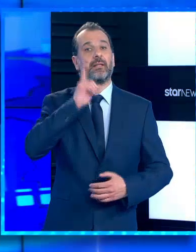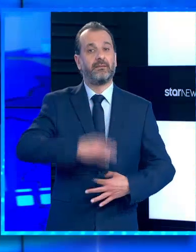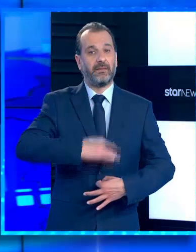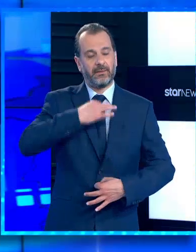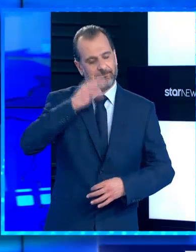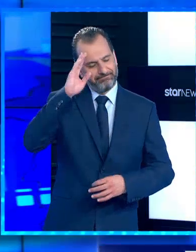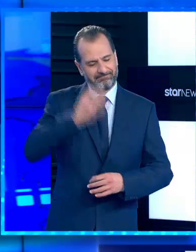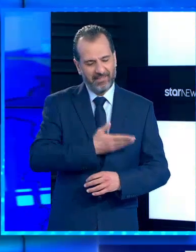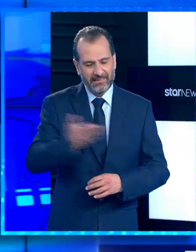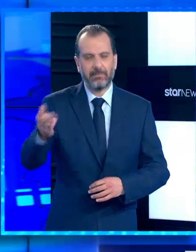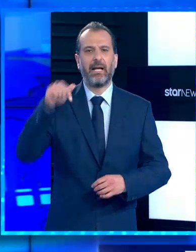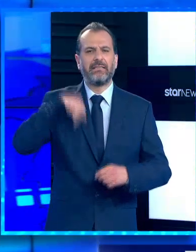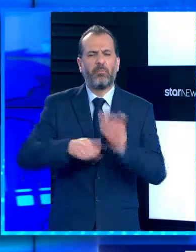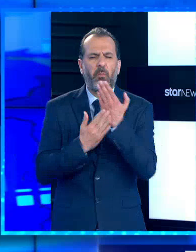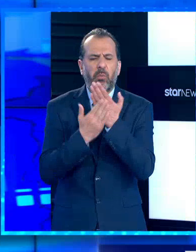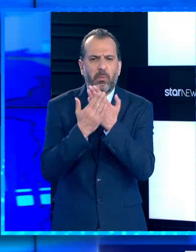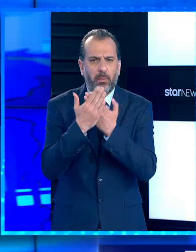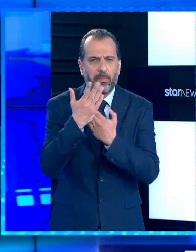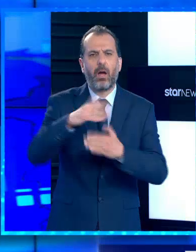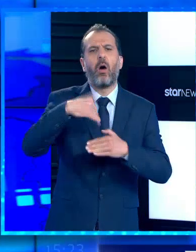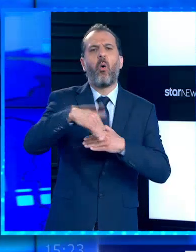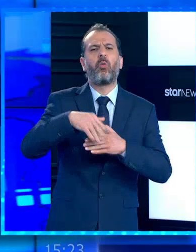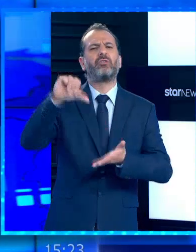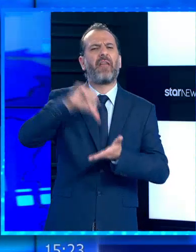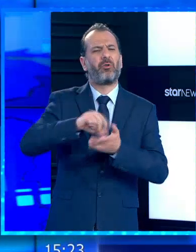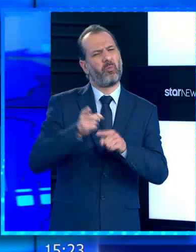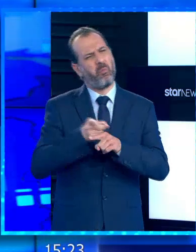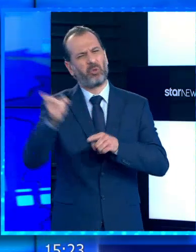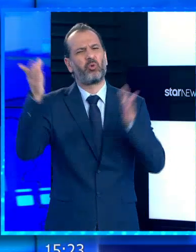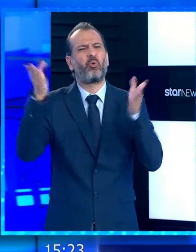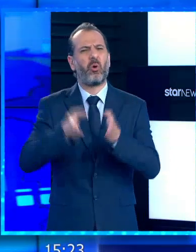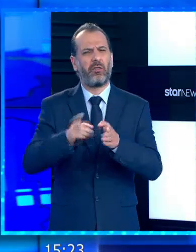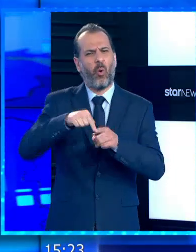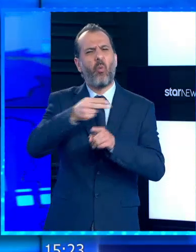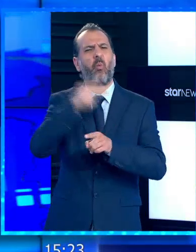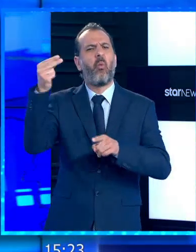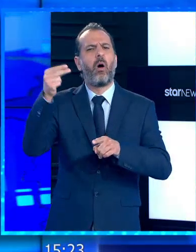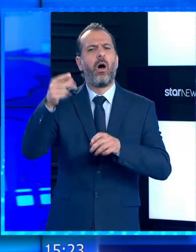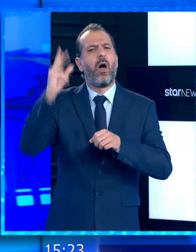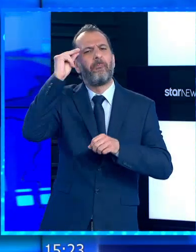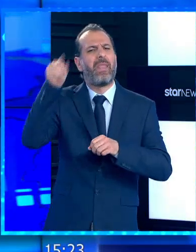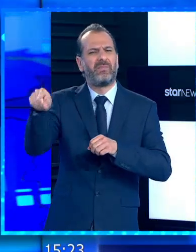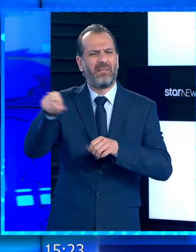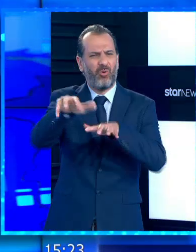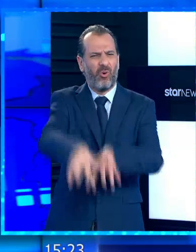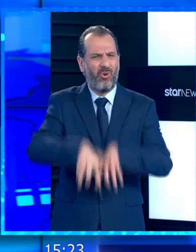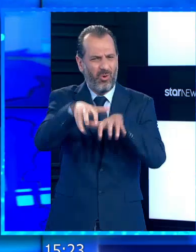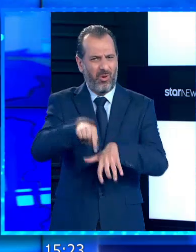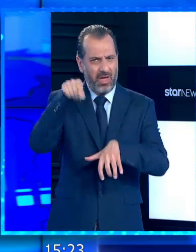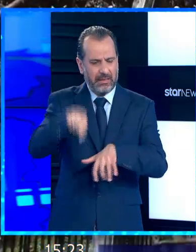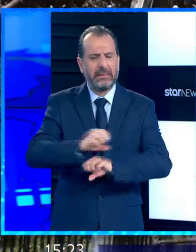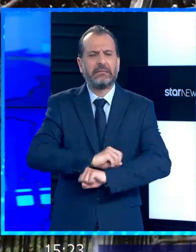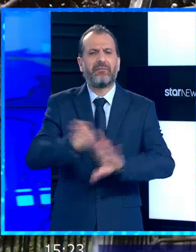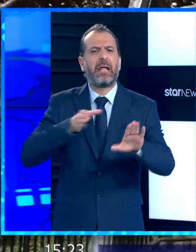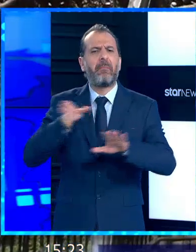Σοβαρά επεισόδια έγιναν τα ξημερώματα στη Λεωφόρο Αθηνών, όταν ομάδα περίπου 15 ατόμων βγήκε από τη γεωπονική σχολή και άρχισε να πετάει μολότοφ και πέτρες